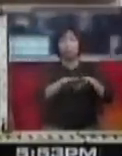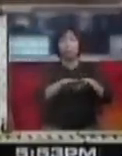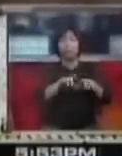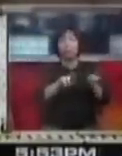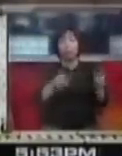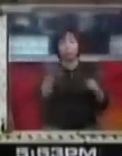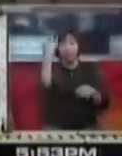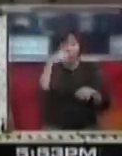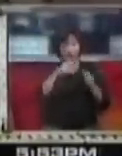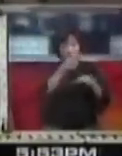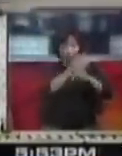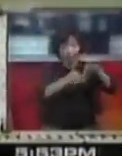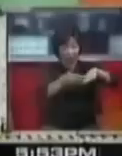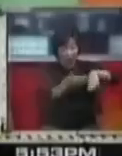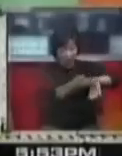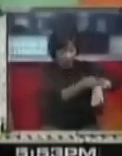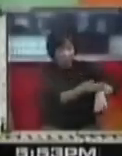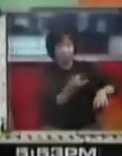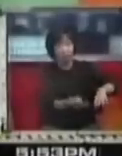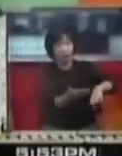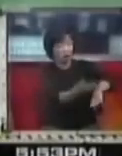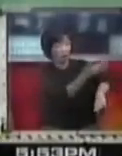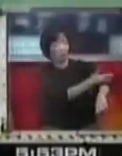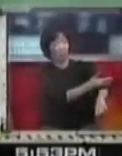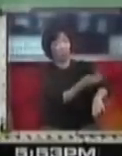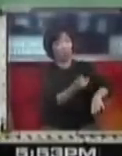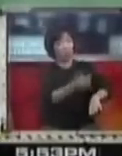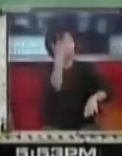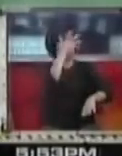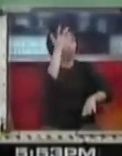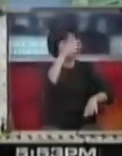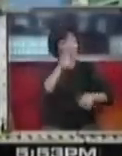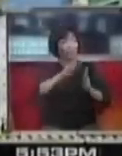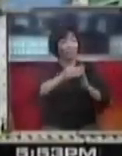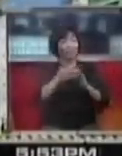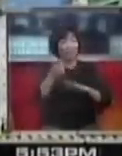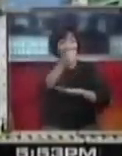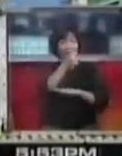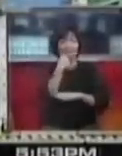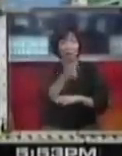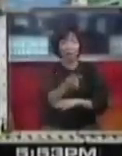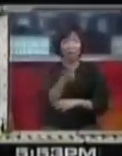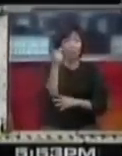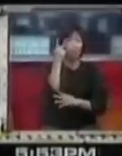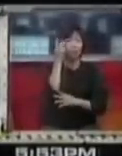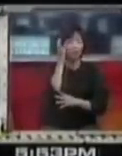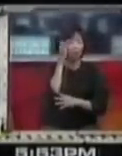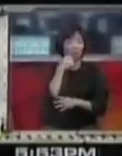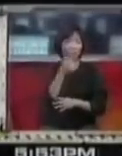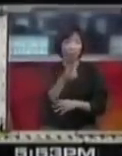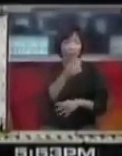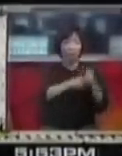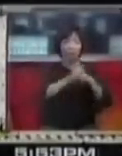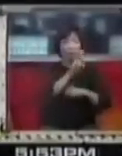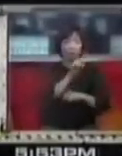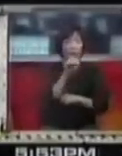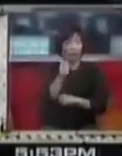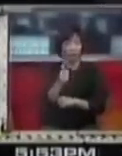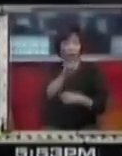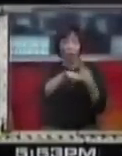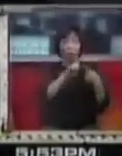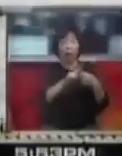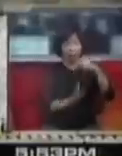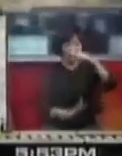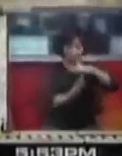ngayon hanggang dito na yung baha. Ayon kay Barangay Chairman Pacifico Corpus, taong 2010 pa raw